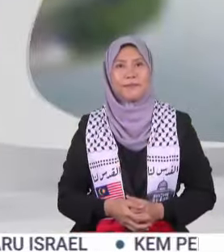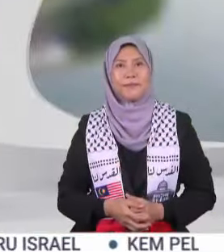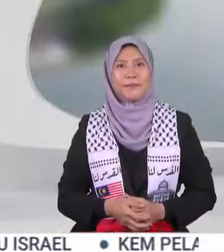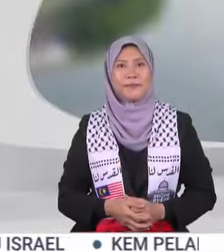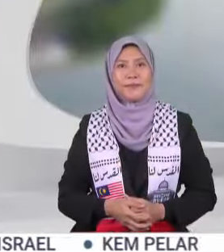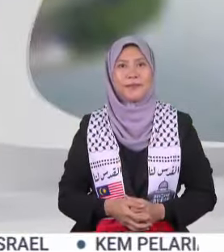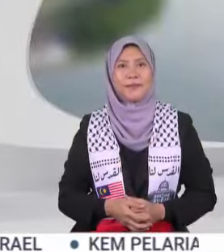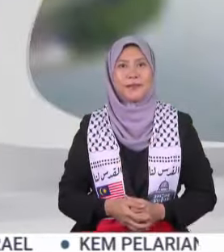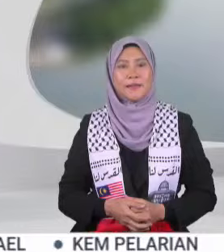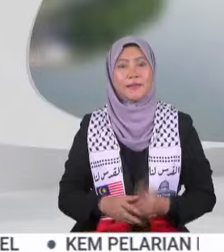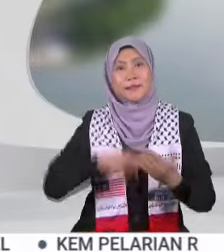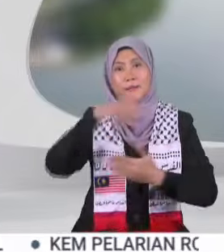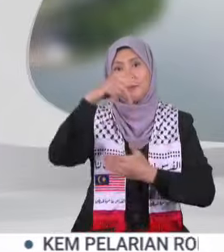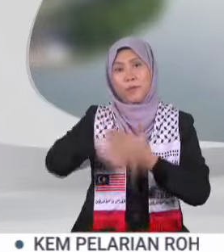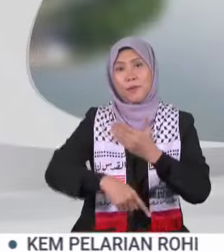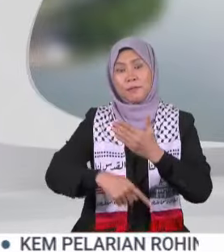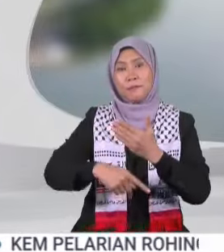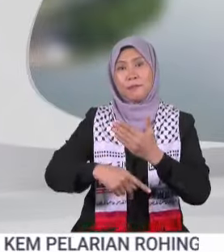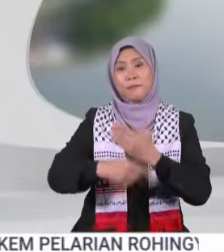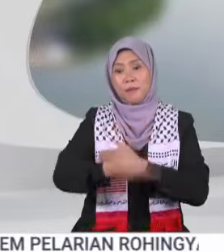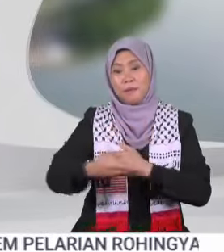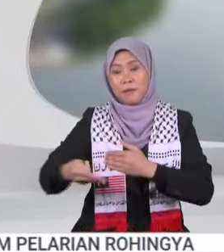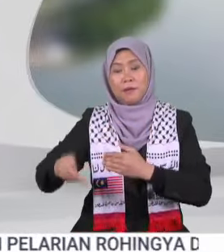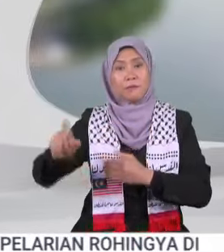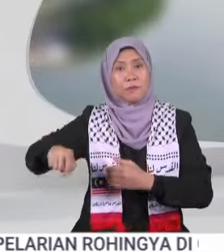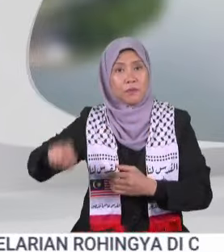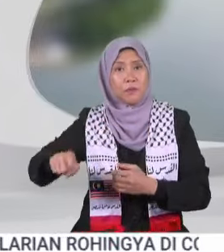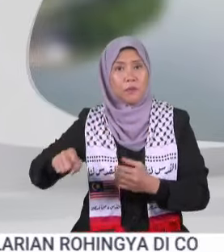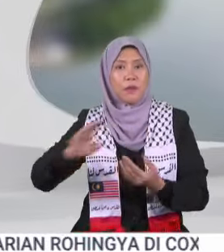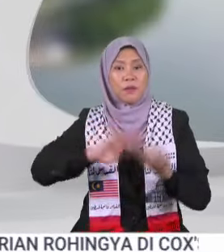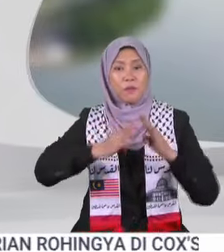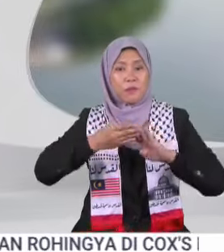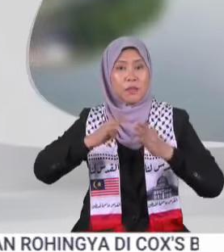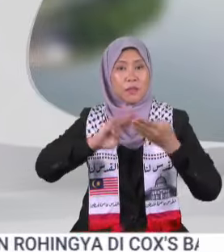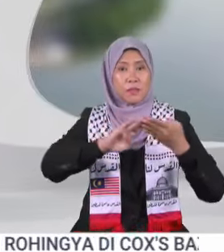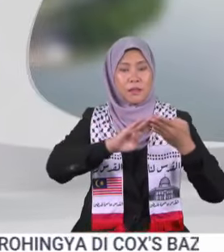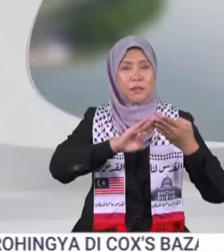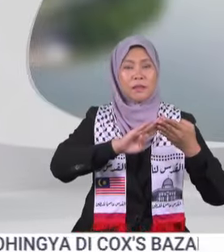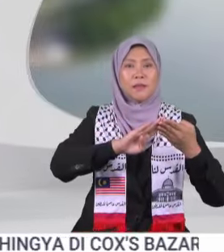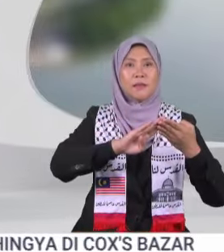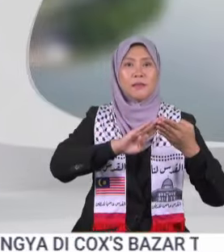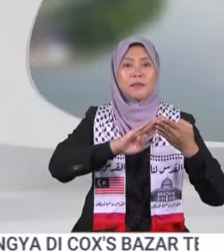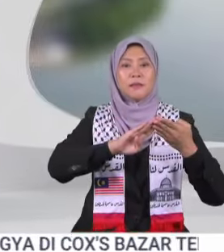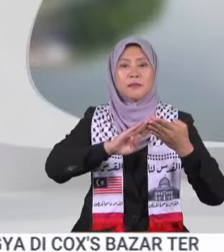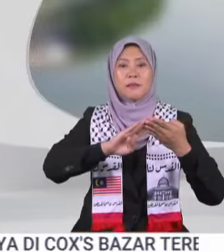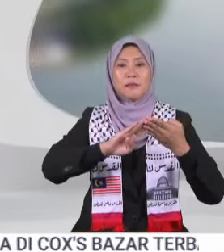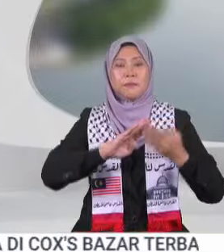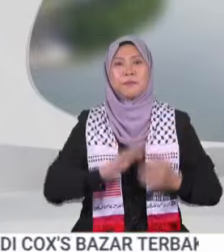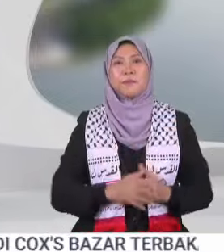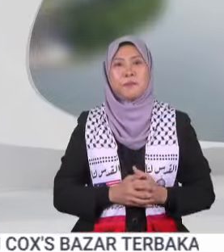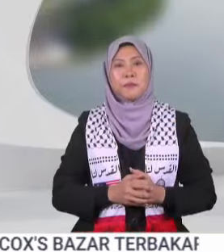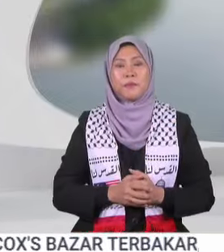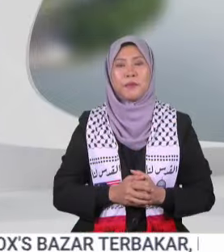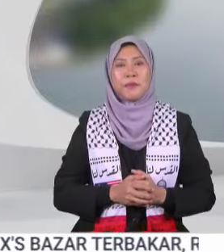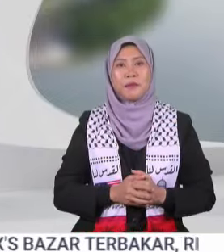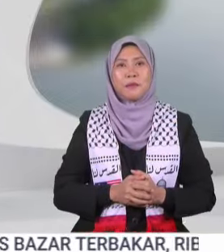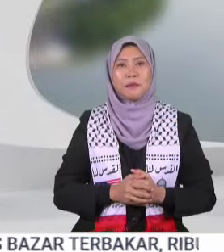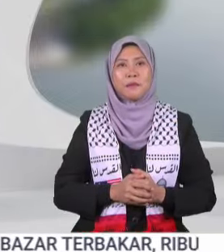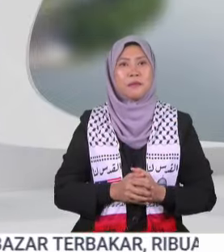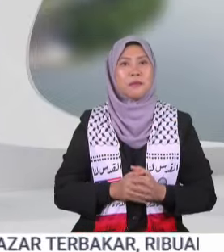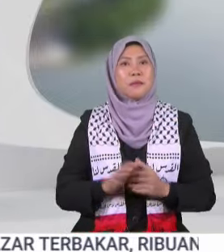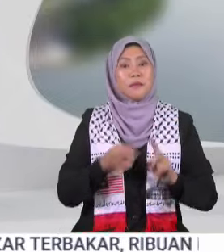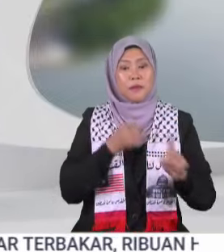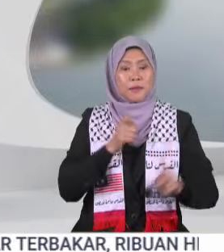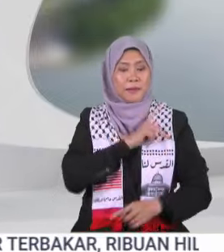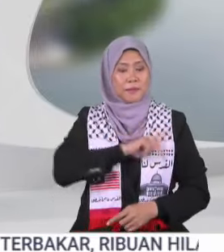sumbangan program pengedaran barang plu LPG dan komuniti Dring point of sales post to post yang dilaksanakan